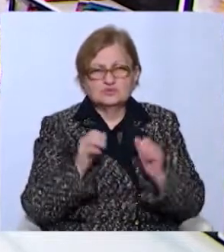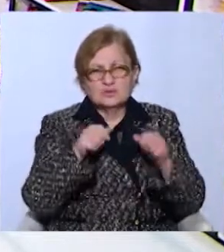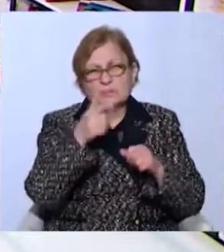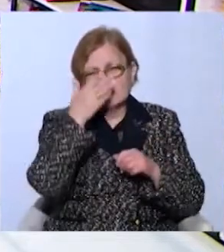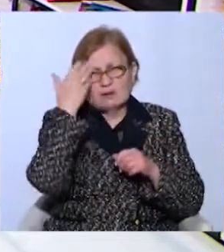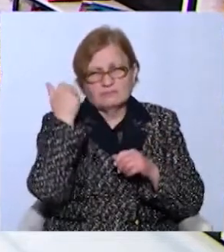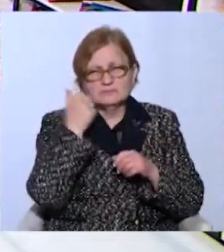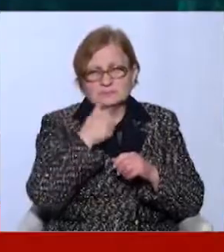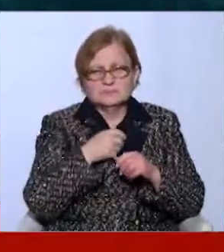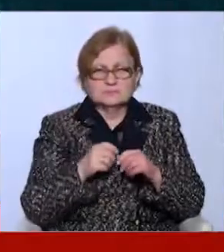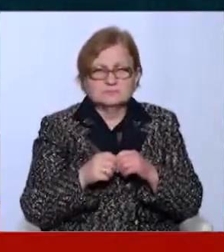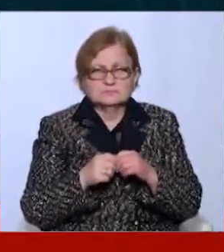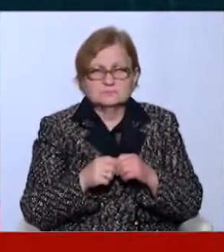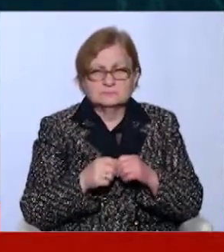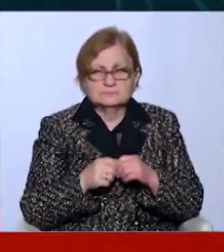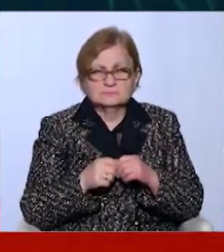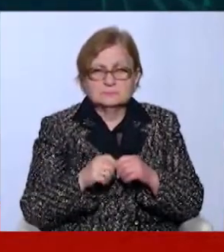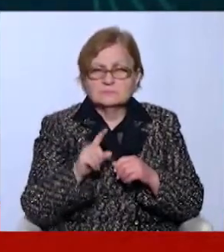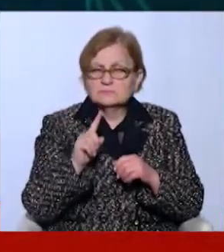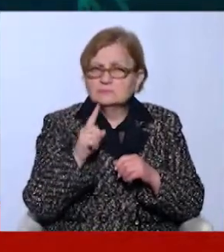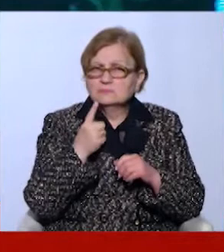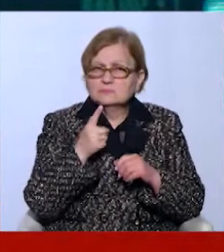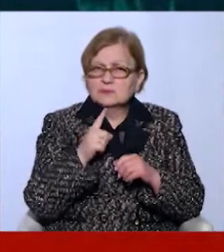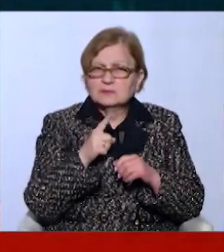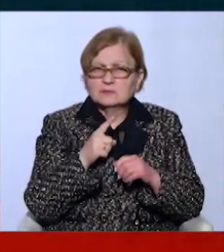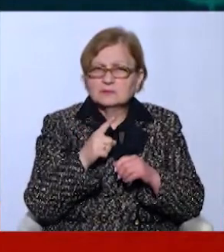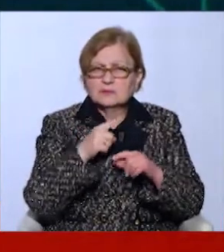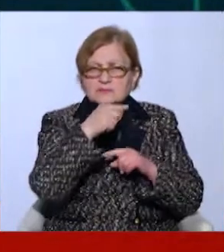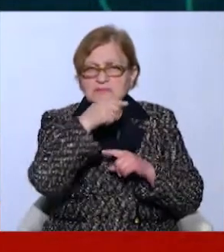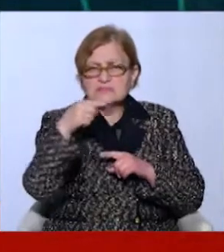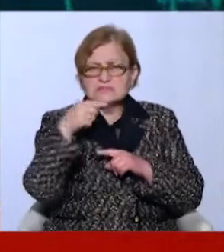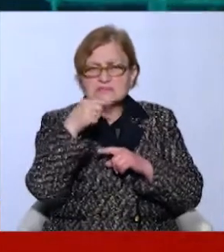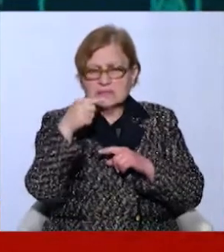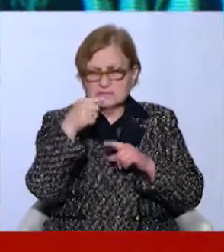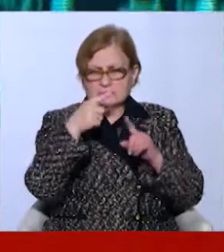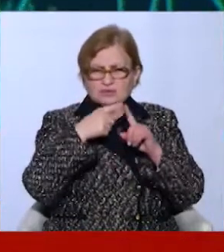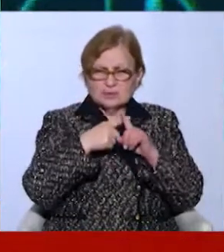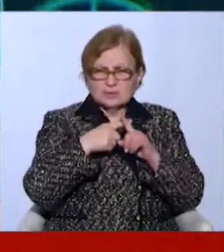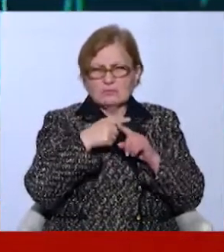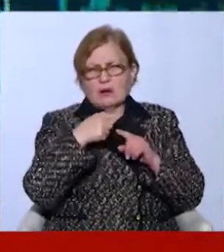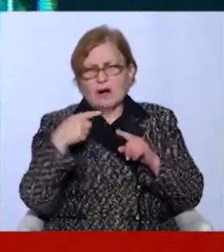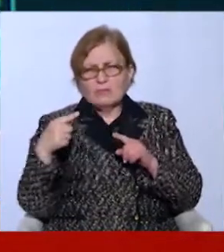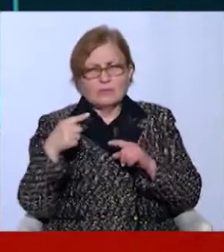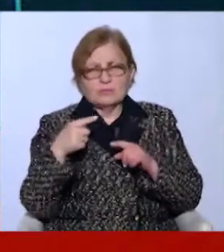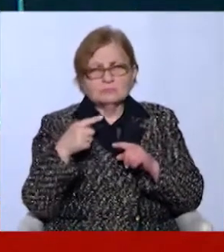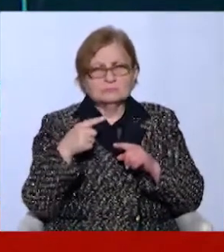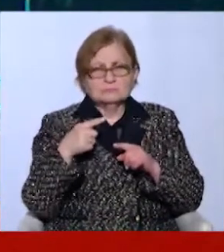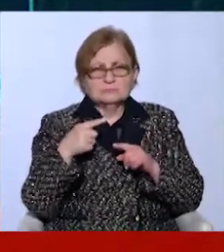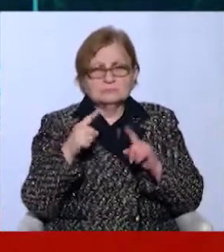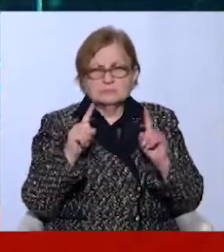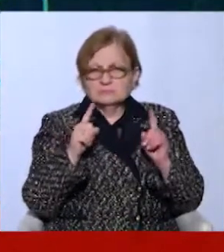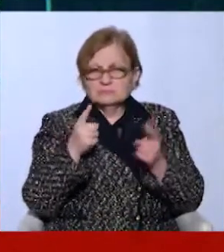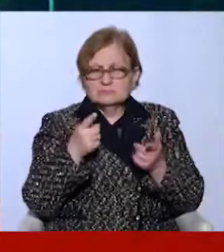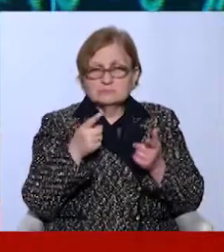გაქვთ. რის საფუძველზე ვაკეთებ მე წილადების შეკრებას და გამოკლებას? დიდებული და ასეც